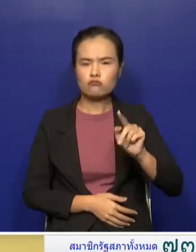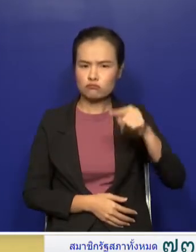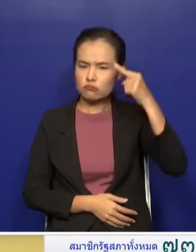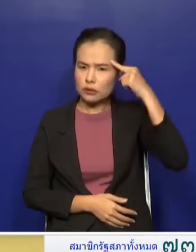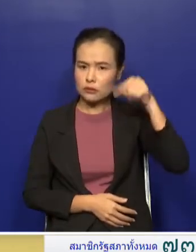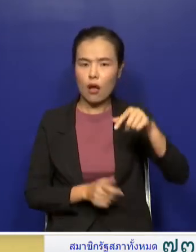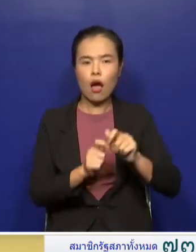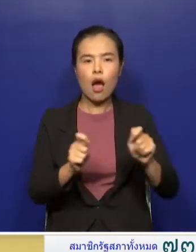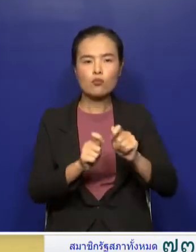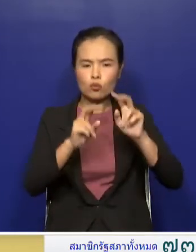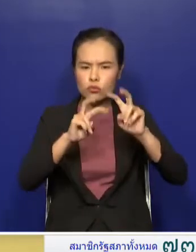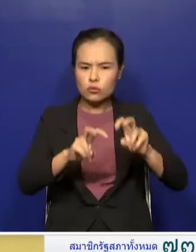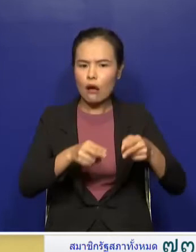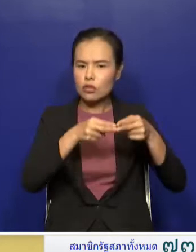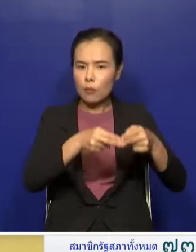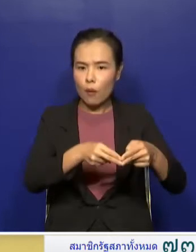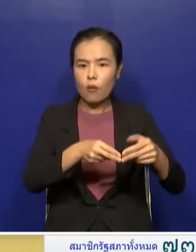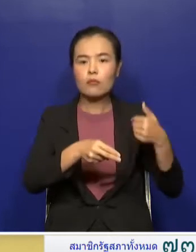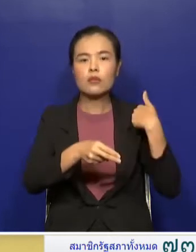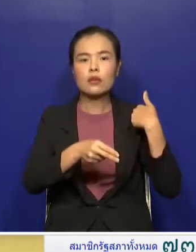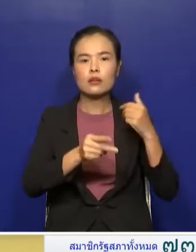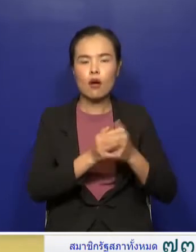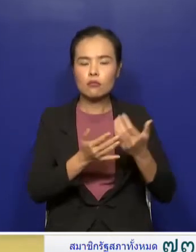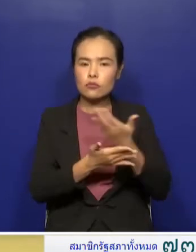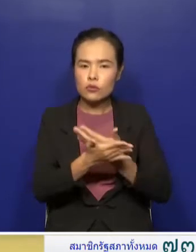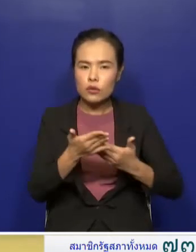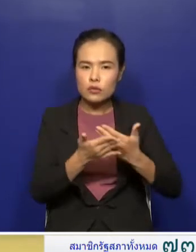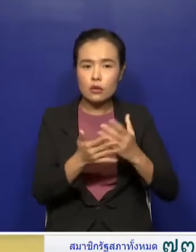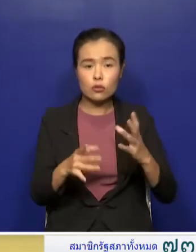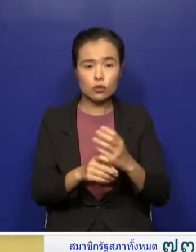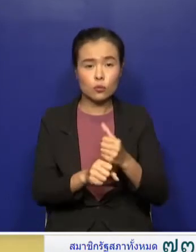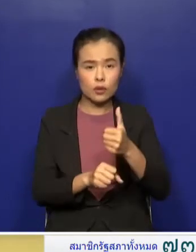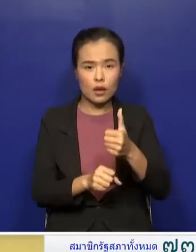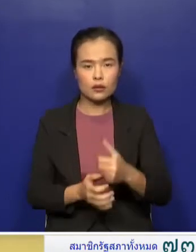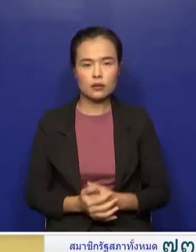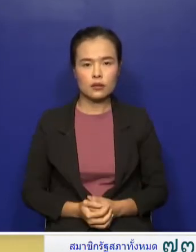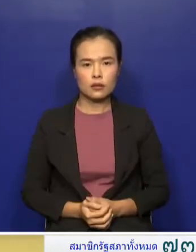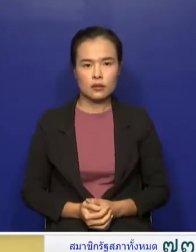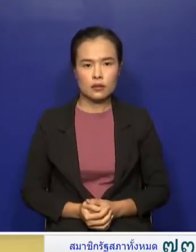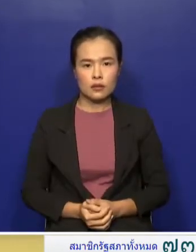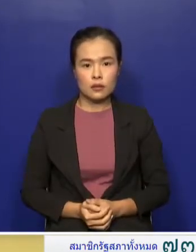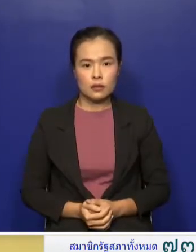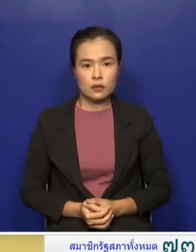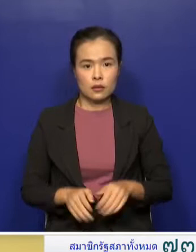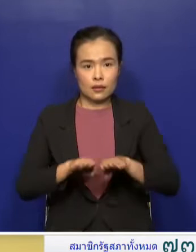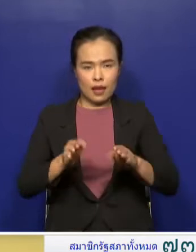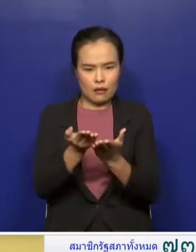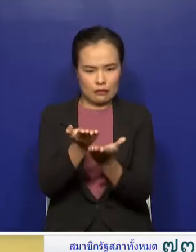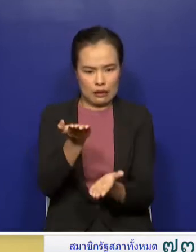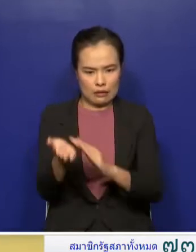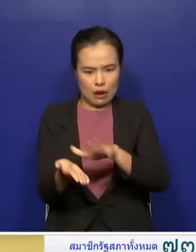ตั้งอนุกรรมาธิการมาศึกษาเรื่องนี้โดยเฉพาะก็วินิจฉัยกันจนได้ความว่าไม่ได้อยู่ในเขตว่าต้องแก้ทั้ง